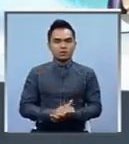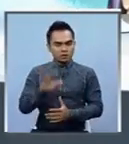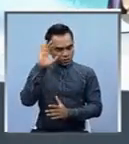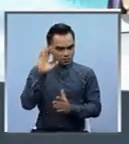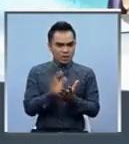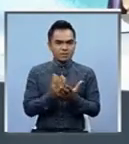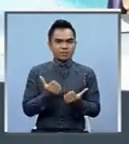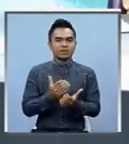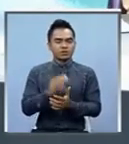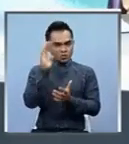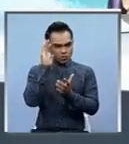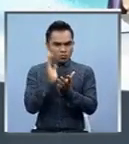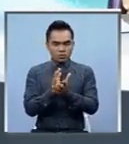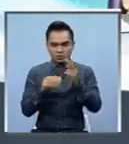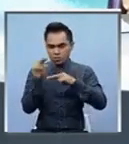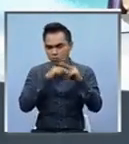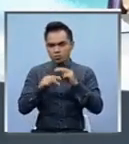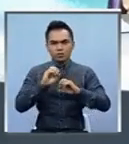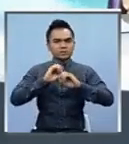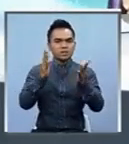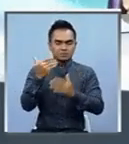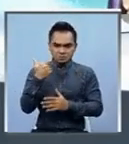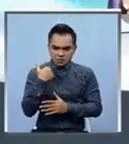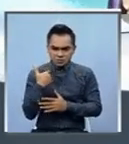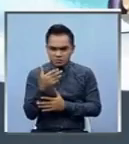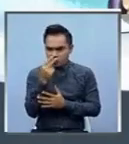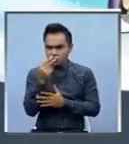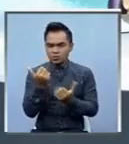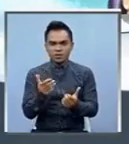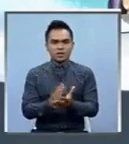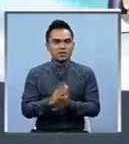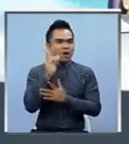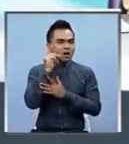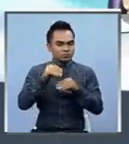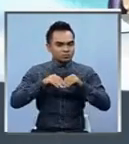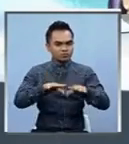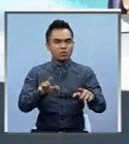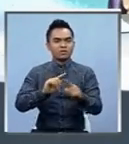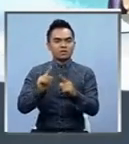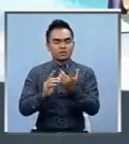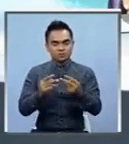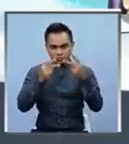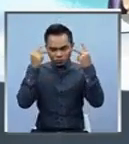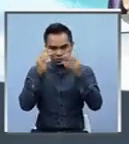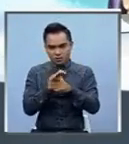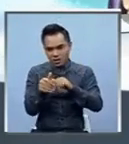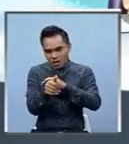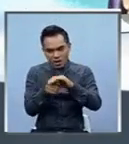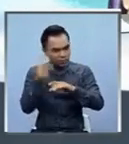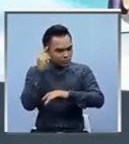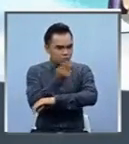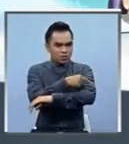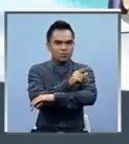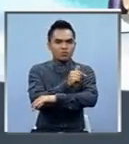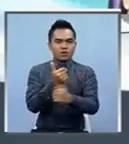มาเปิดเผยเนี่ยมีไม้ที่มีความชัดเจนกว่านี้นะขณะเดียวกันมีกระแสข่าวลือค่ะว่าคนร้ายเนี่ยหลบหนีไปที่จังหวัดภูเก็ตหรือยังหรือว่าคนร้